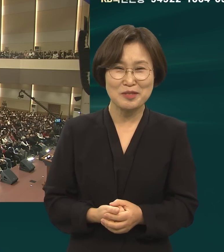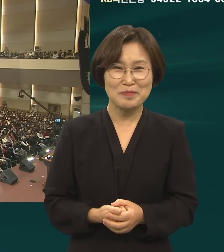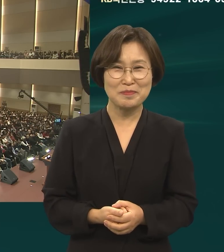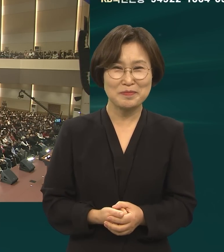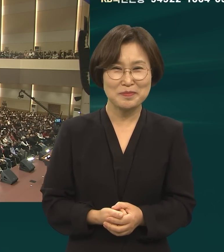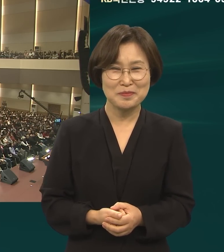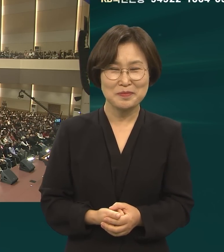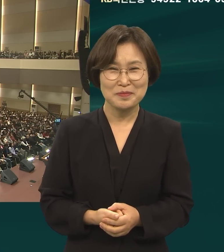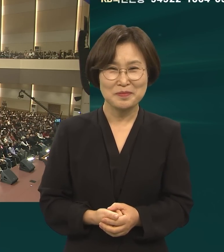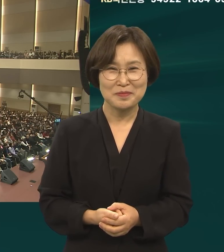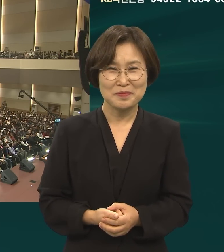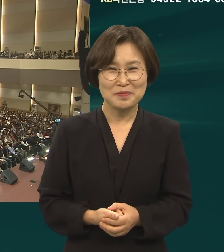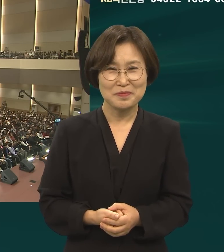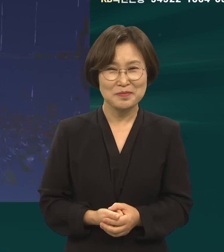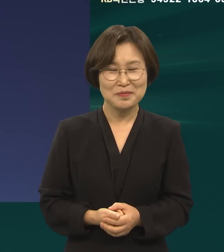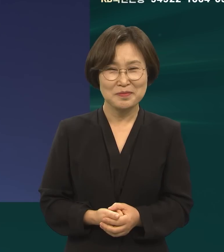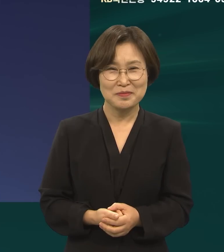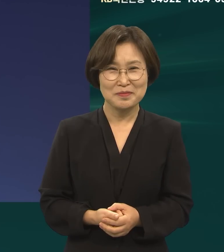같아요?